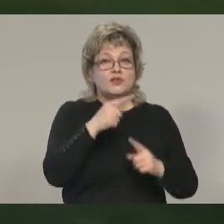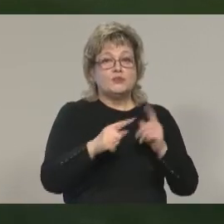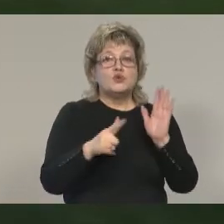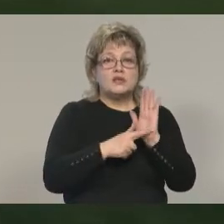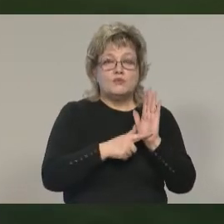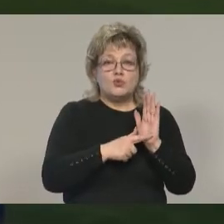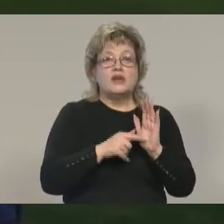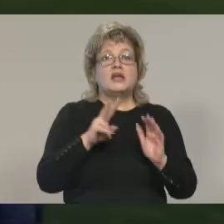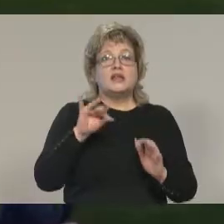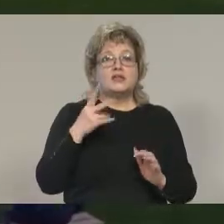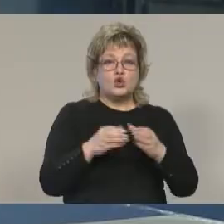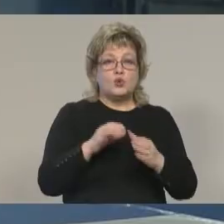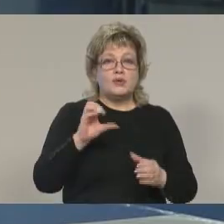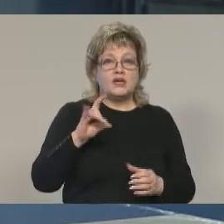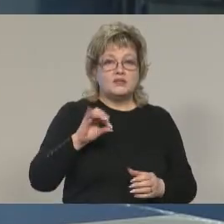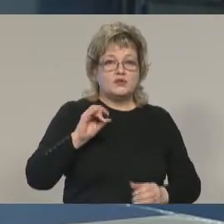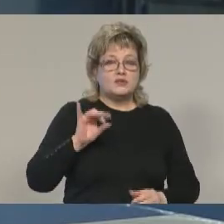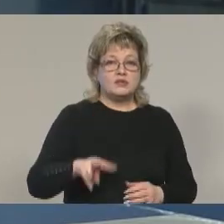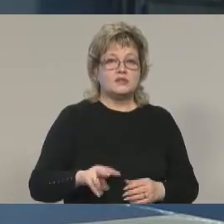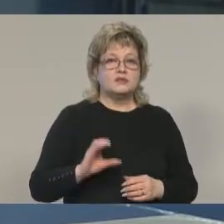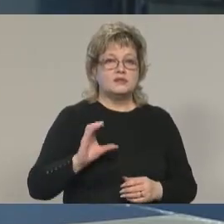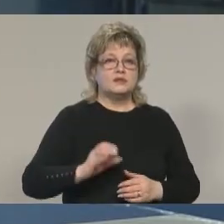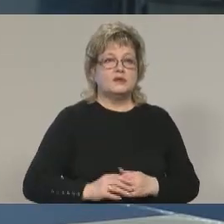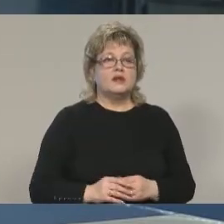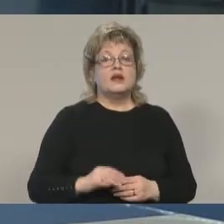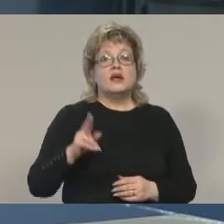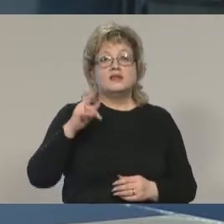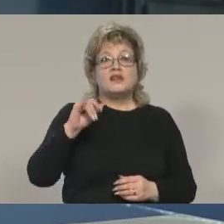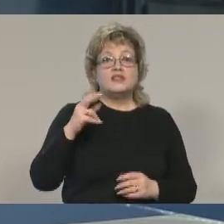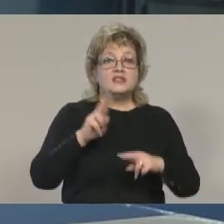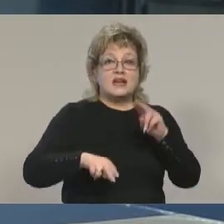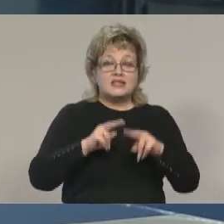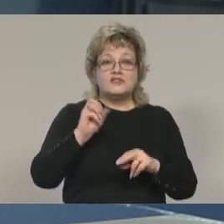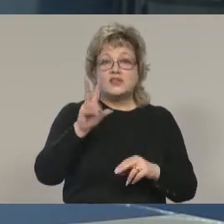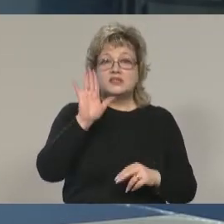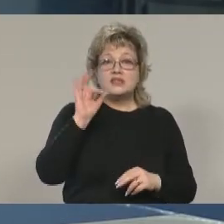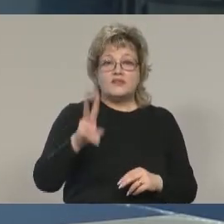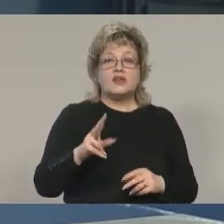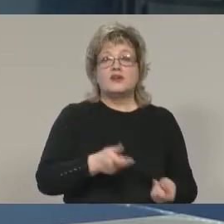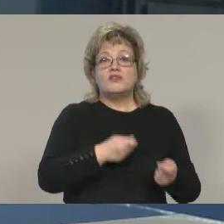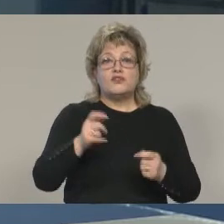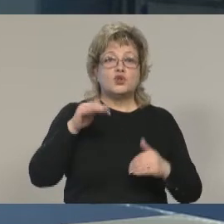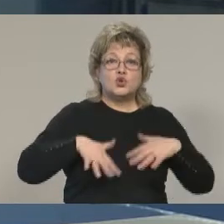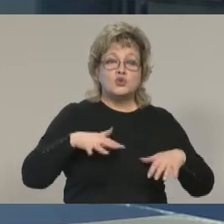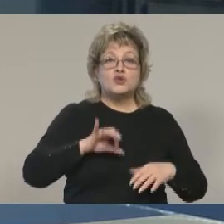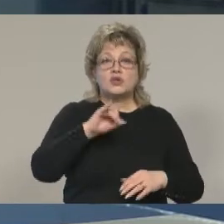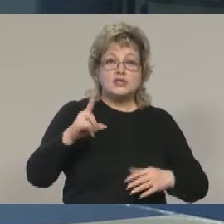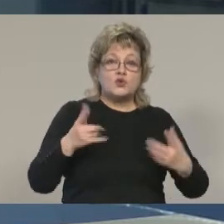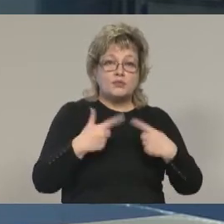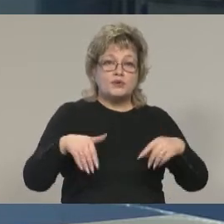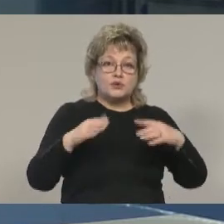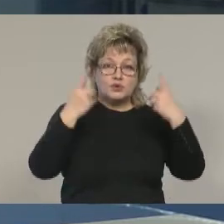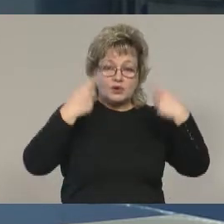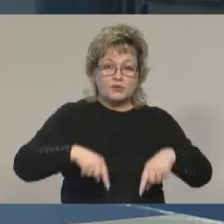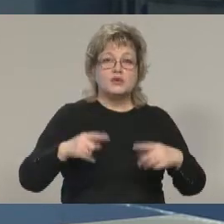с латвийским клубом «Вентспилс». Давид Строитель в XII веке вывел Грузию из разрухи и объединил